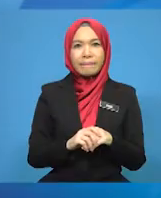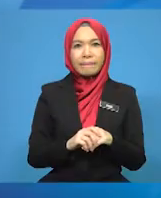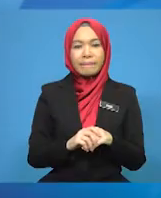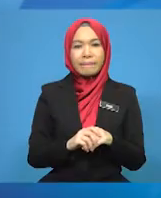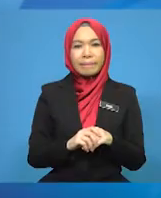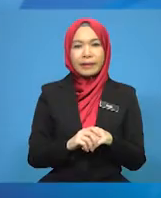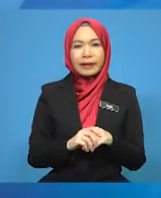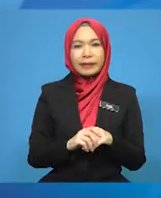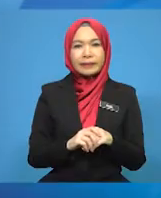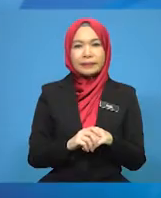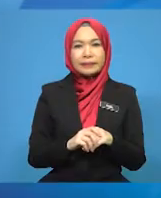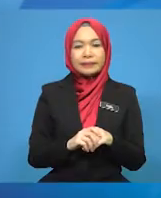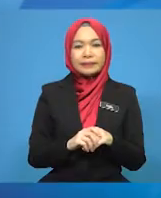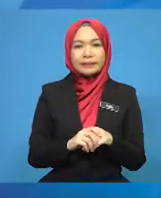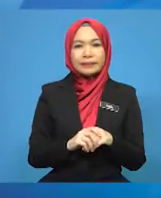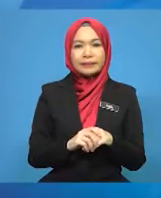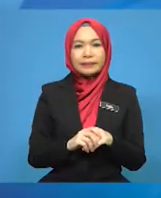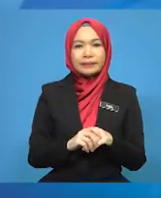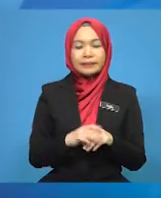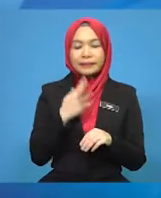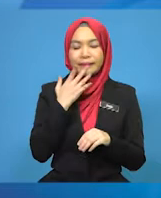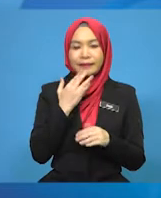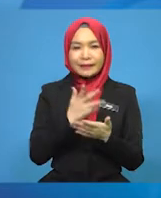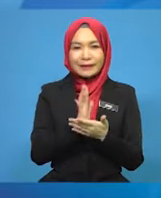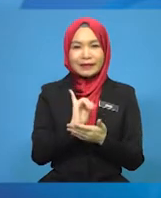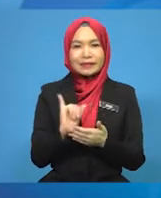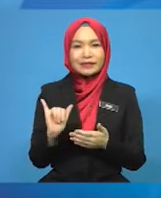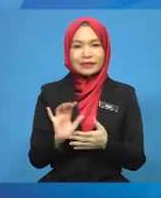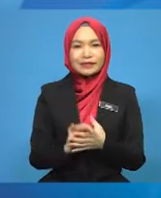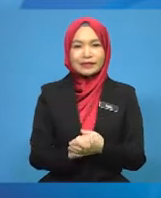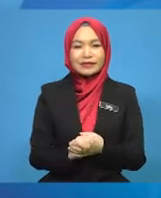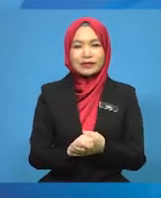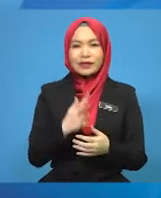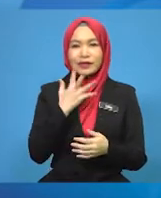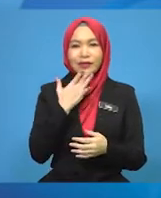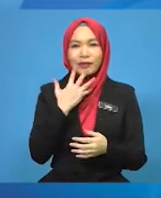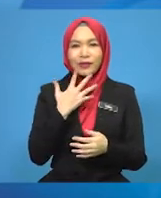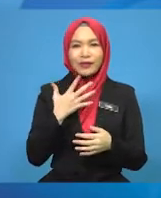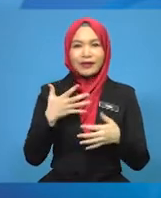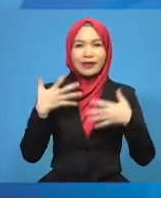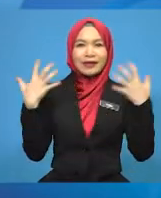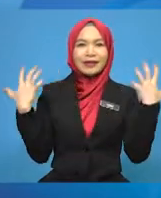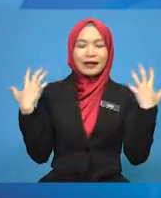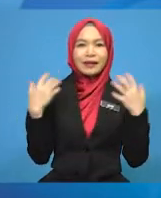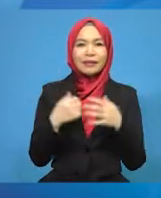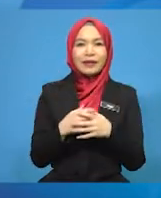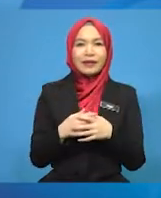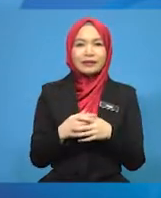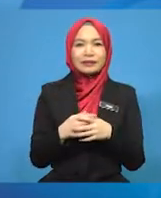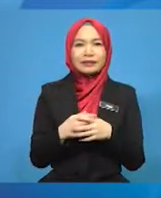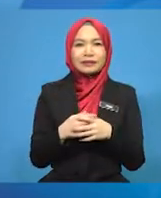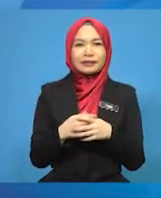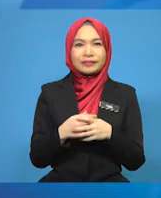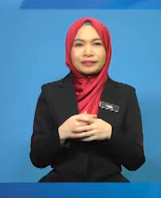Baiklah, kita ke konsep warna yang seterusnya. Konsep warna yang ini adalah lebih ceria dan lebih bersemangat,